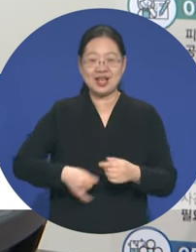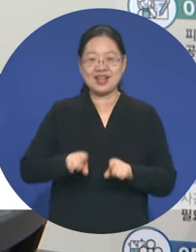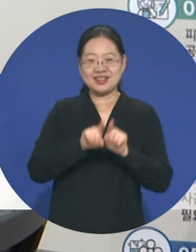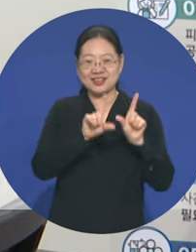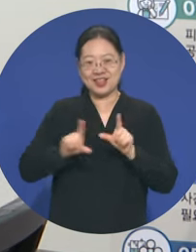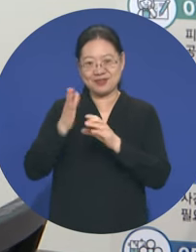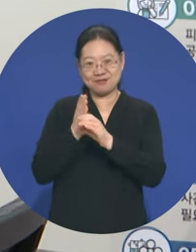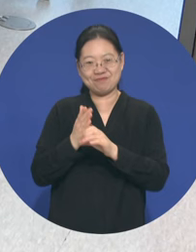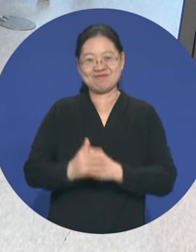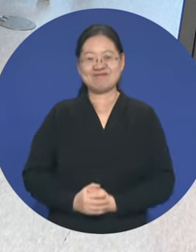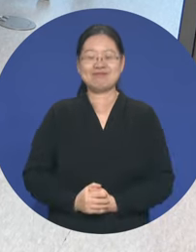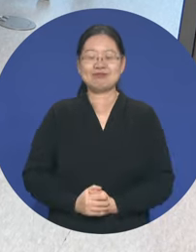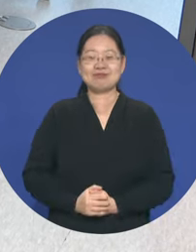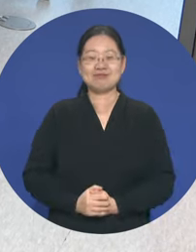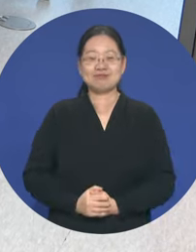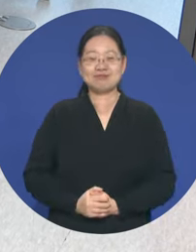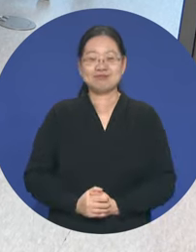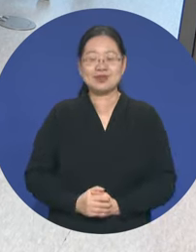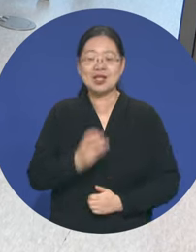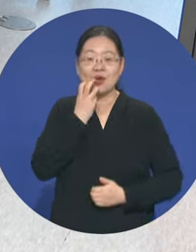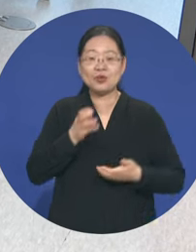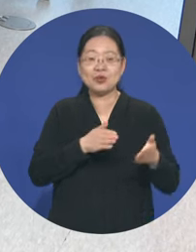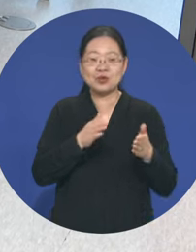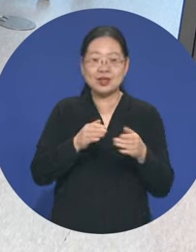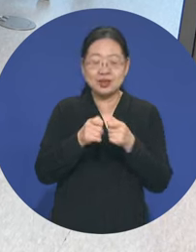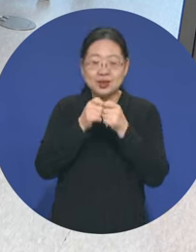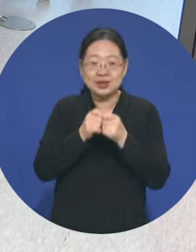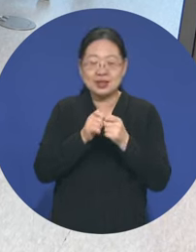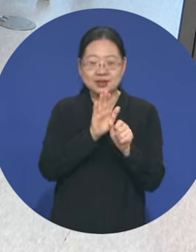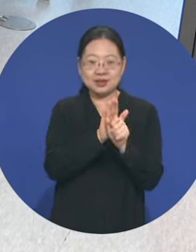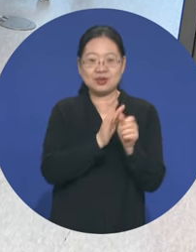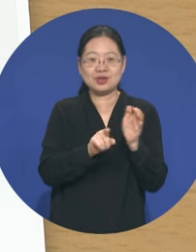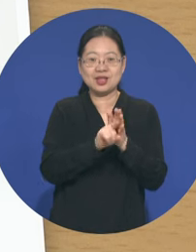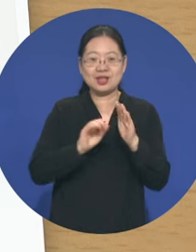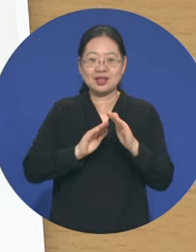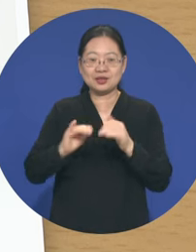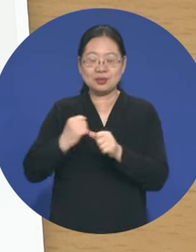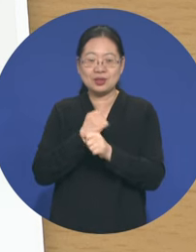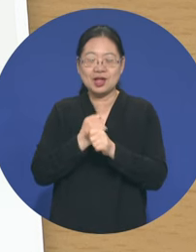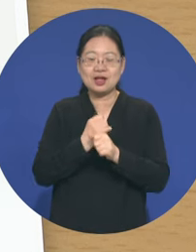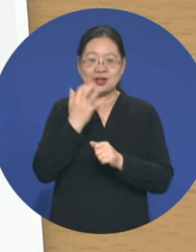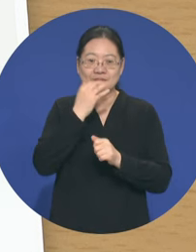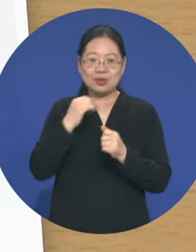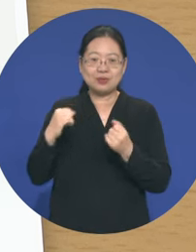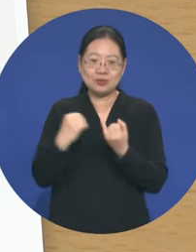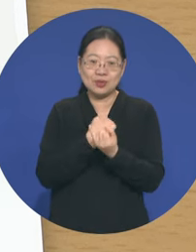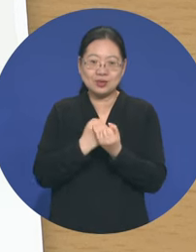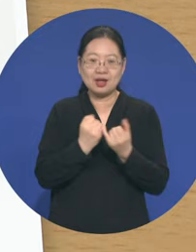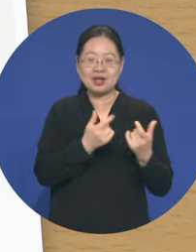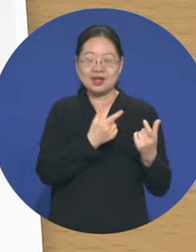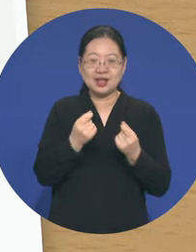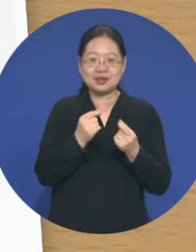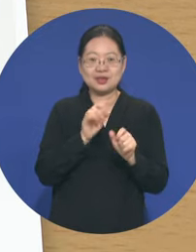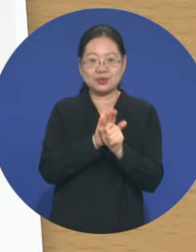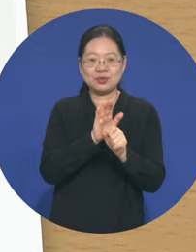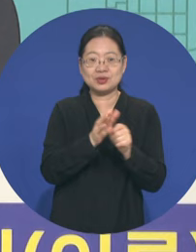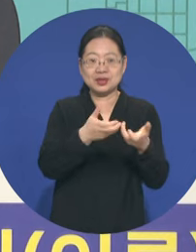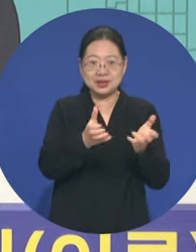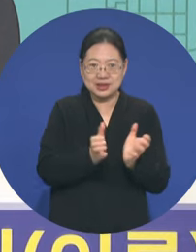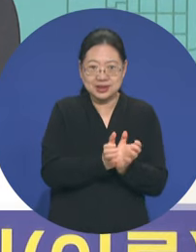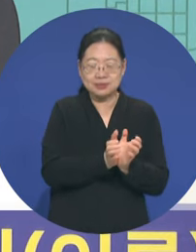좀 생활을 하고 있어요. 이처럼 경기도는 촘촘한 지원을 위해 가정폭력, 성폭력 공동대응팀을 꾸려 운영